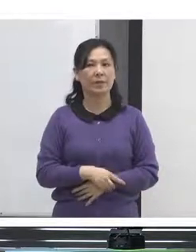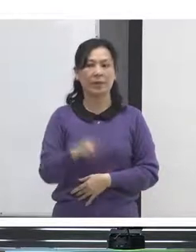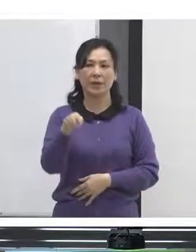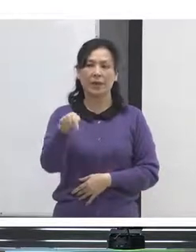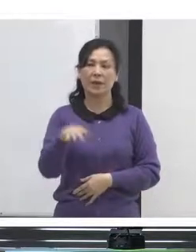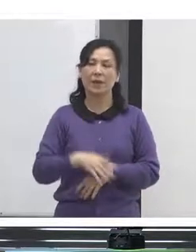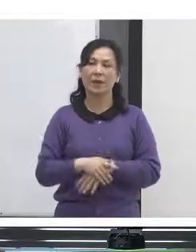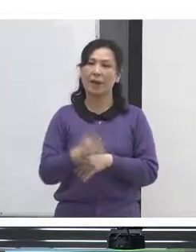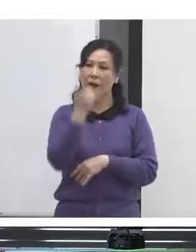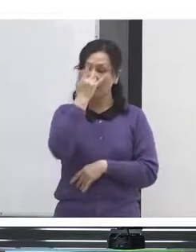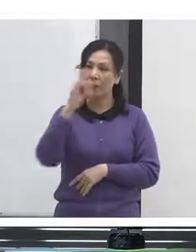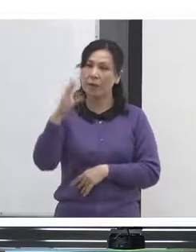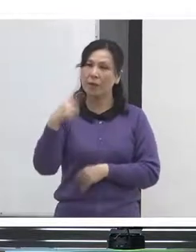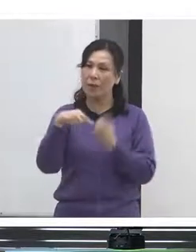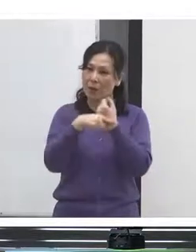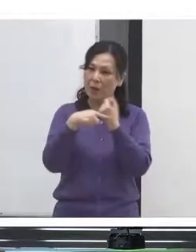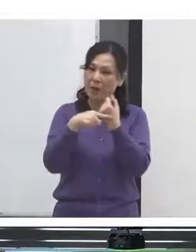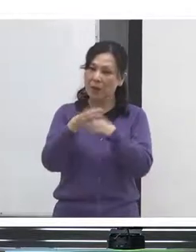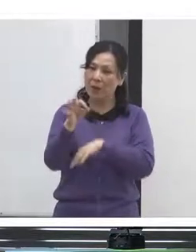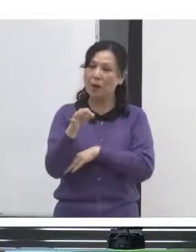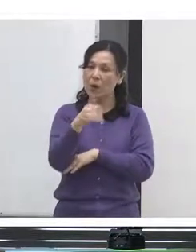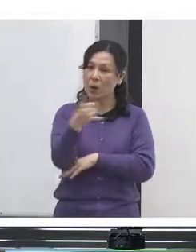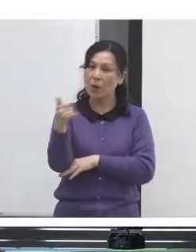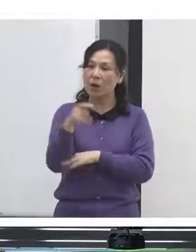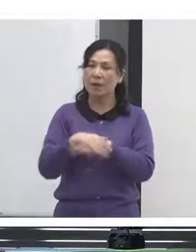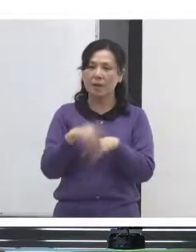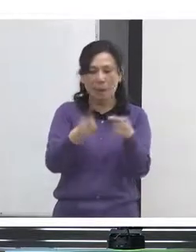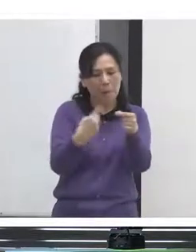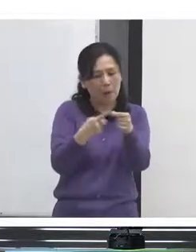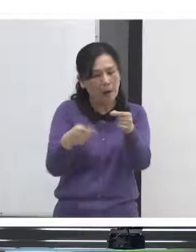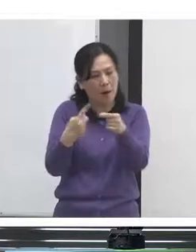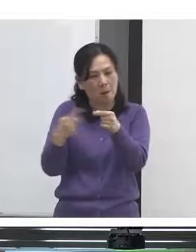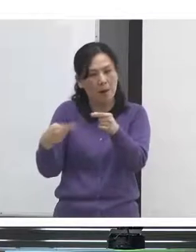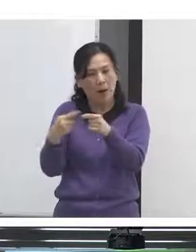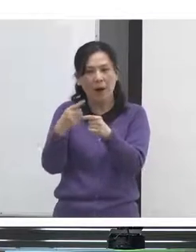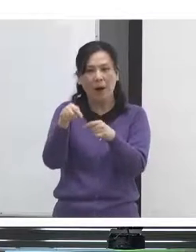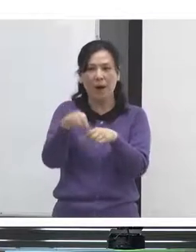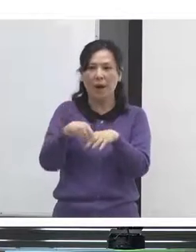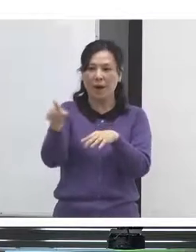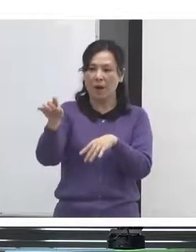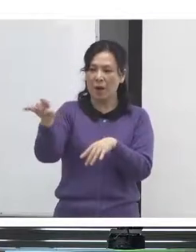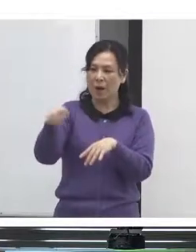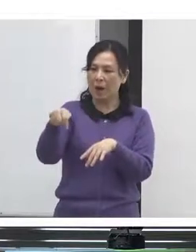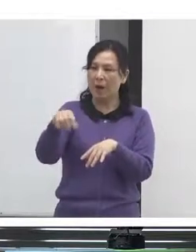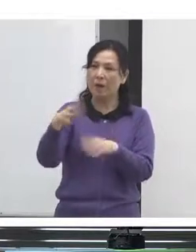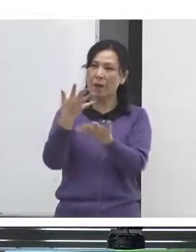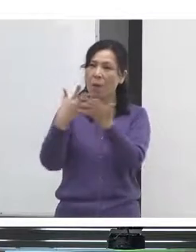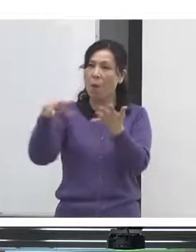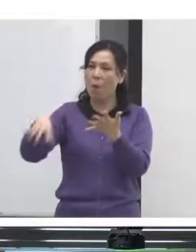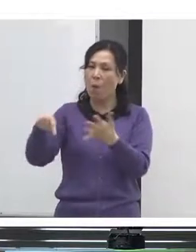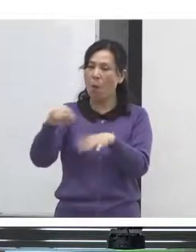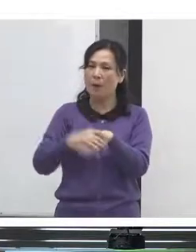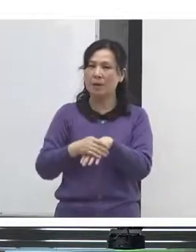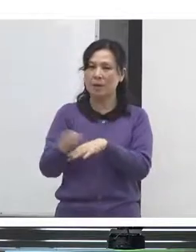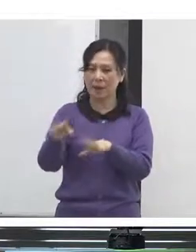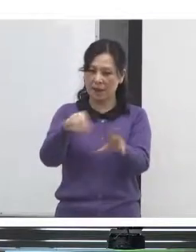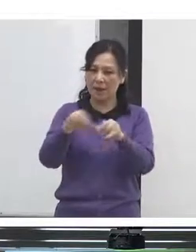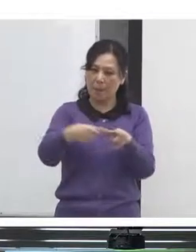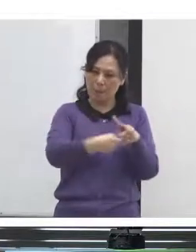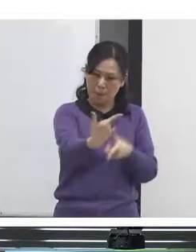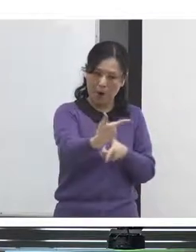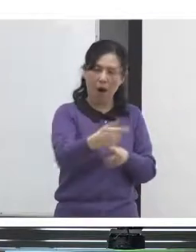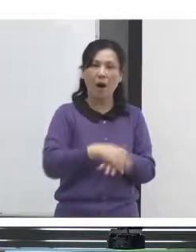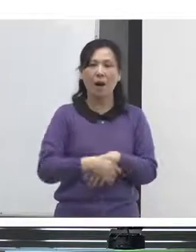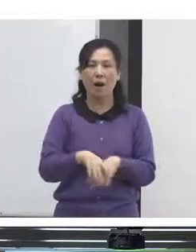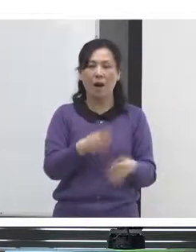些研究学者，他们每年都会去拉这些一个网站叫做 Immobilt 的一个 API， 它的一个开放资料，就是说它